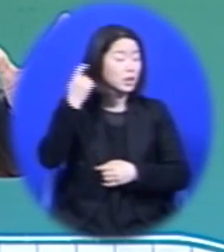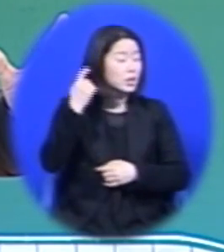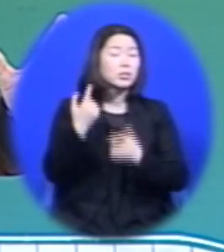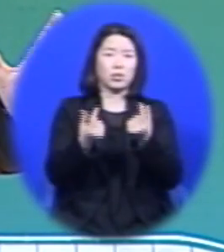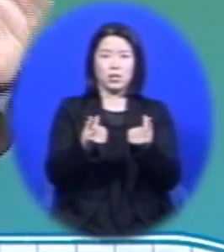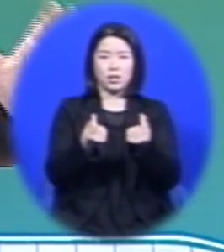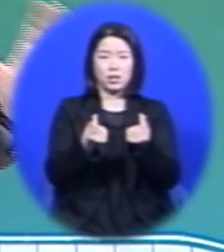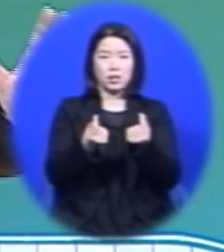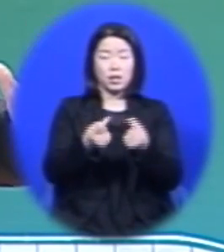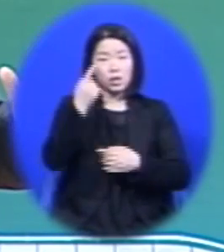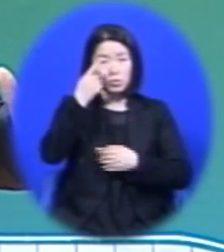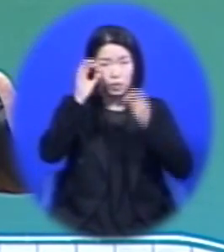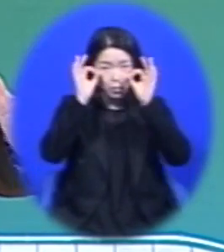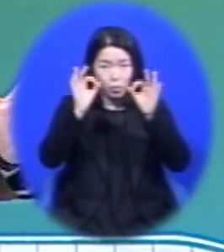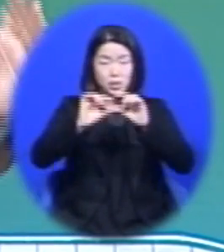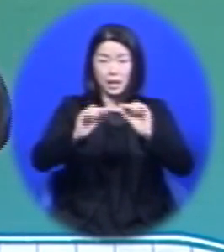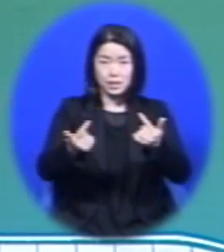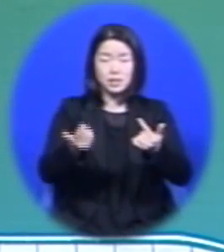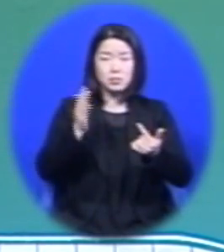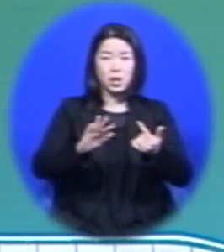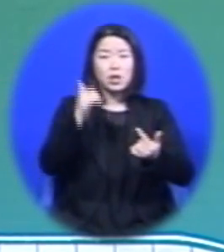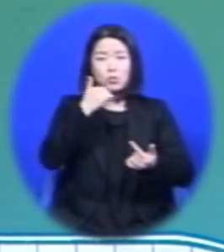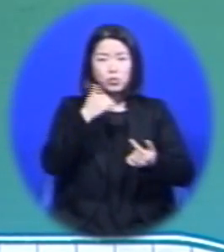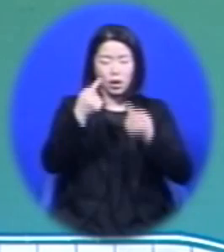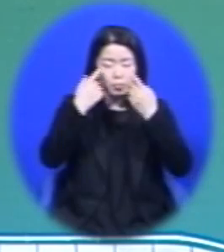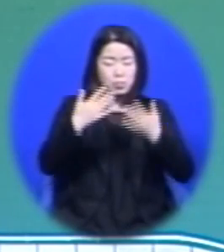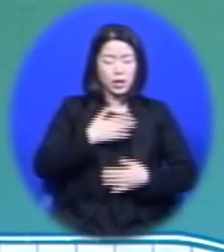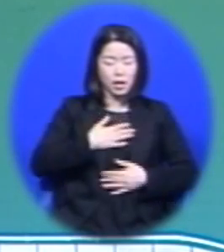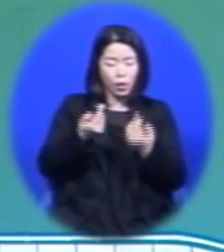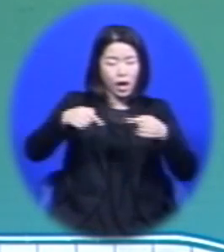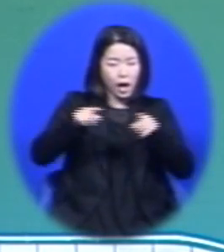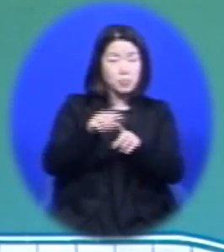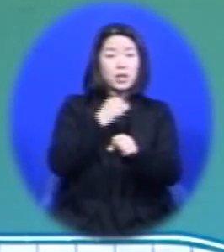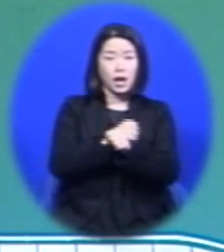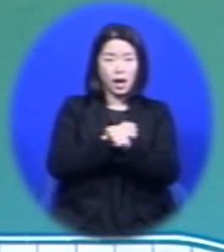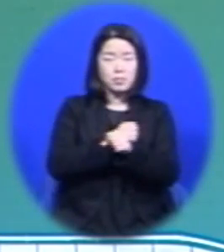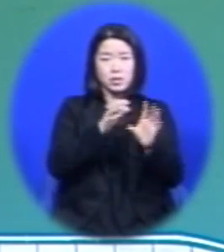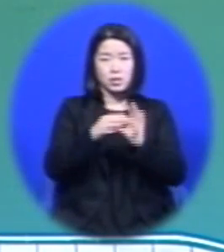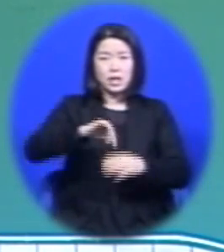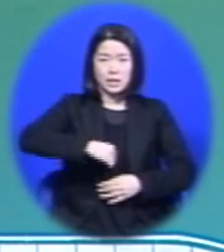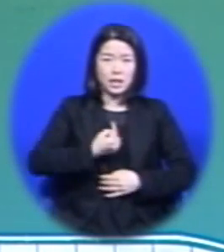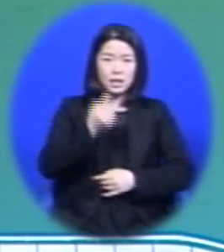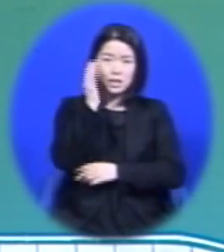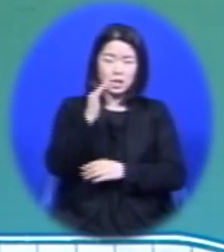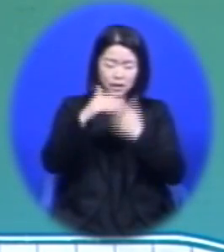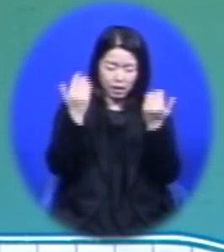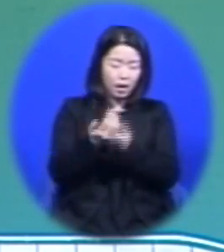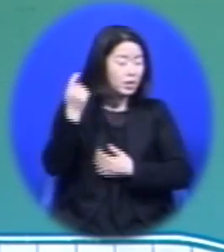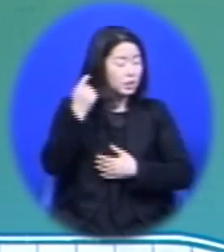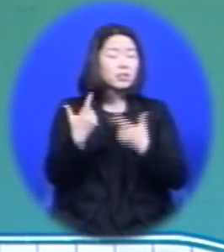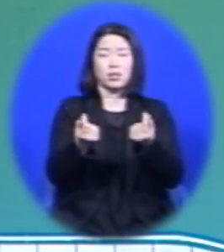같아요. 눈에 보이지 않지만 누군가가 분명히 자기와 함께 하면서 자기 이야기를 다 들어주는 것